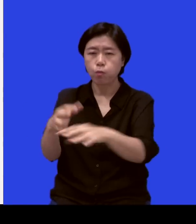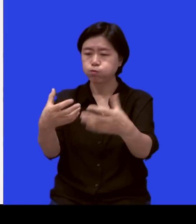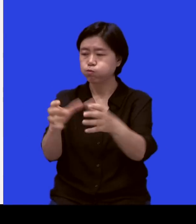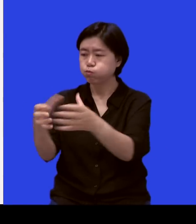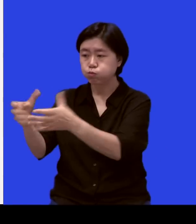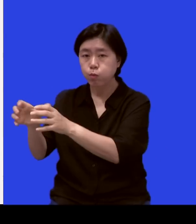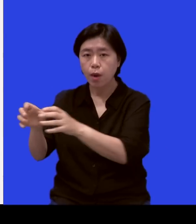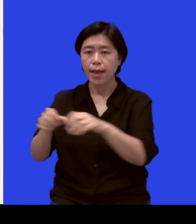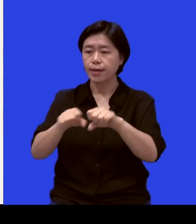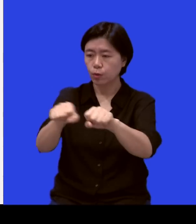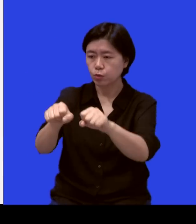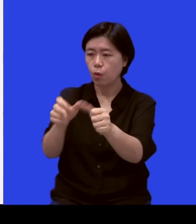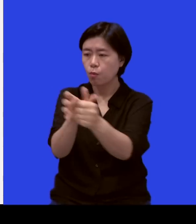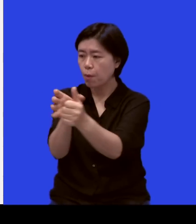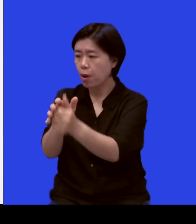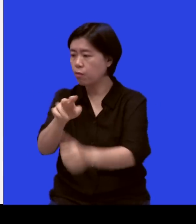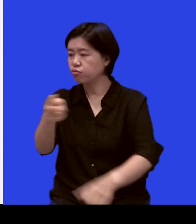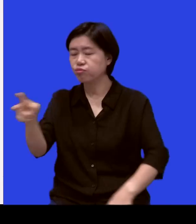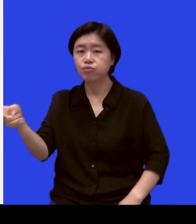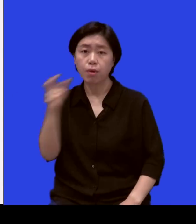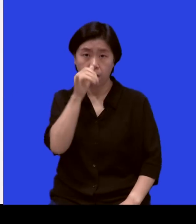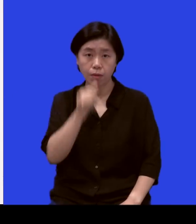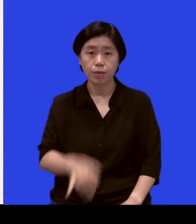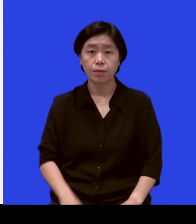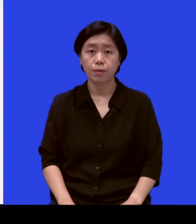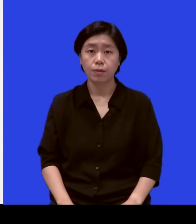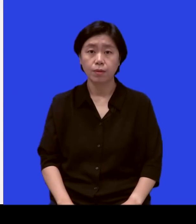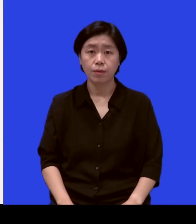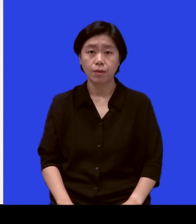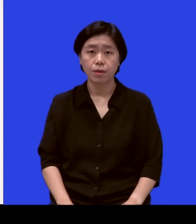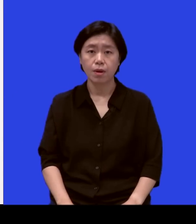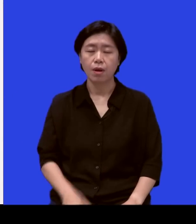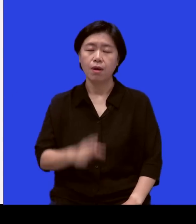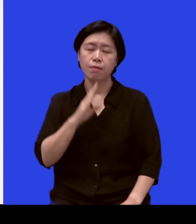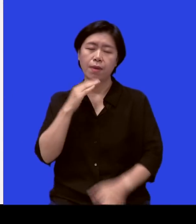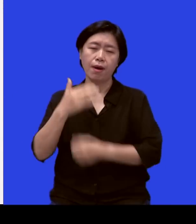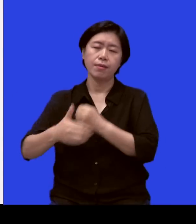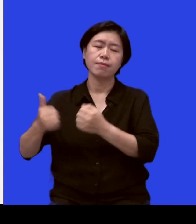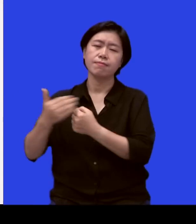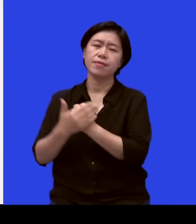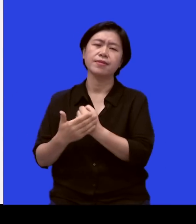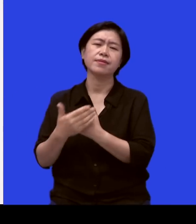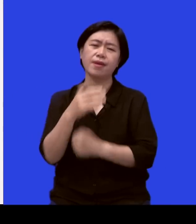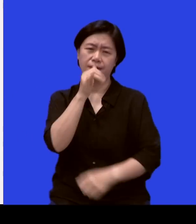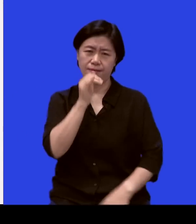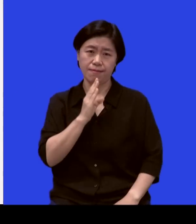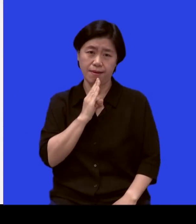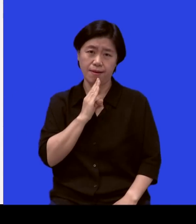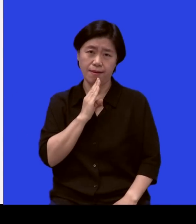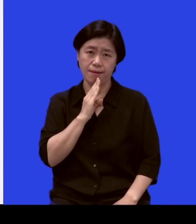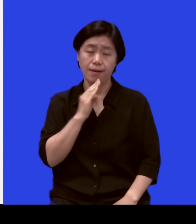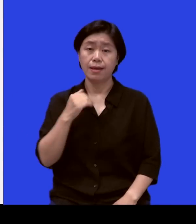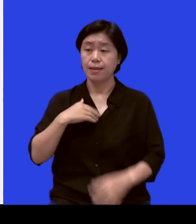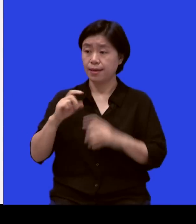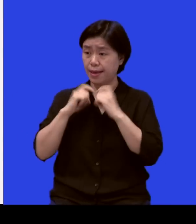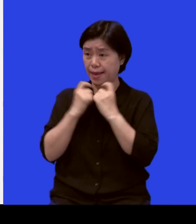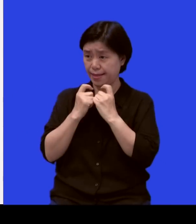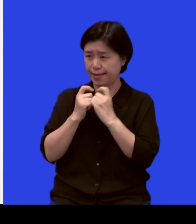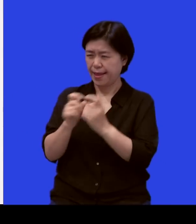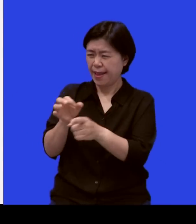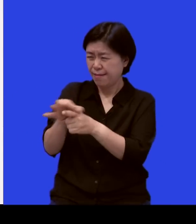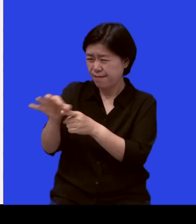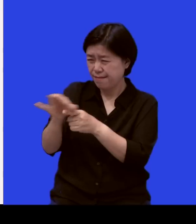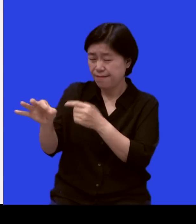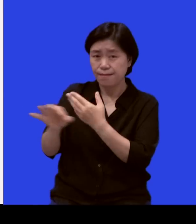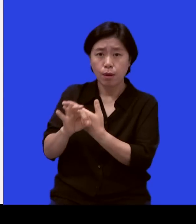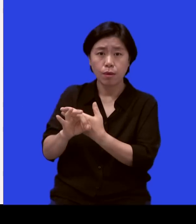드리면 그냥 예배 드리지 않고 따로 만나 가지고 이렇게 해라 저렇게 해라 하는 것과 달라. 그리고